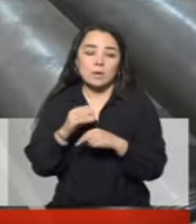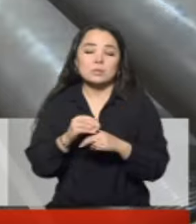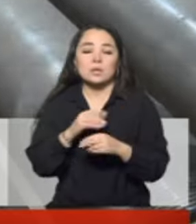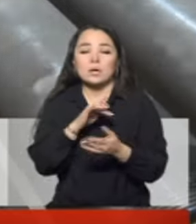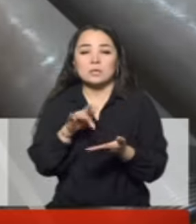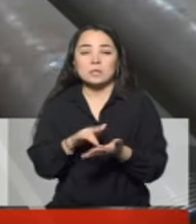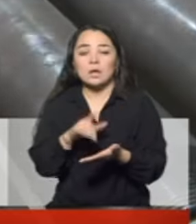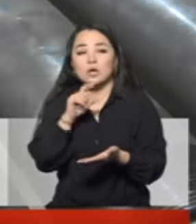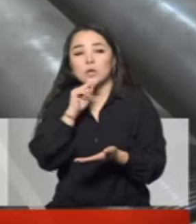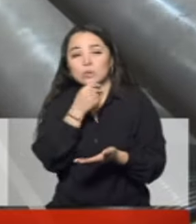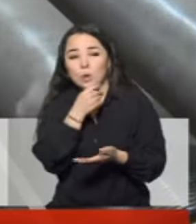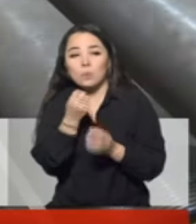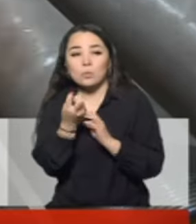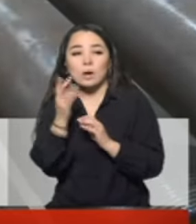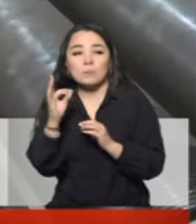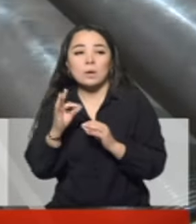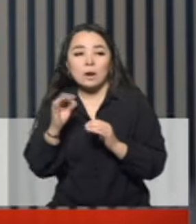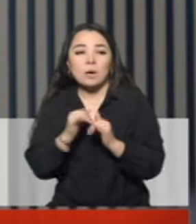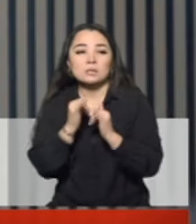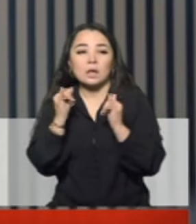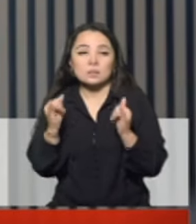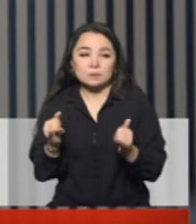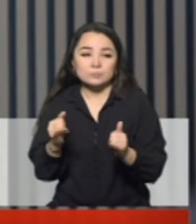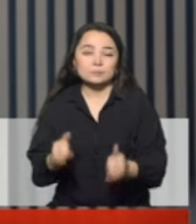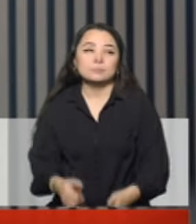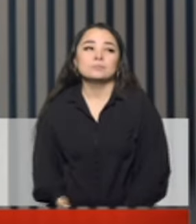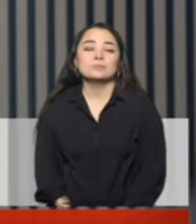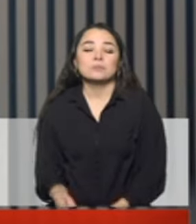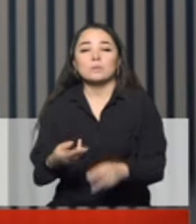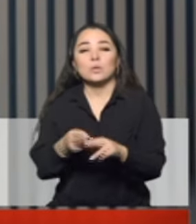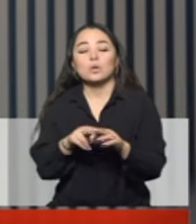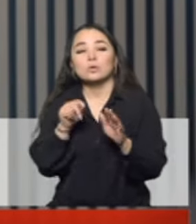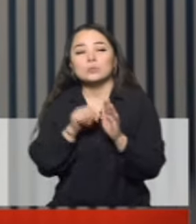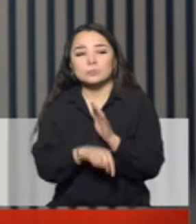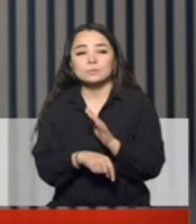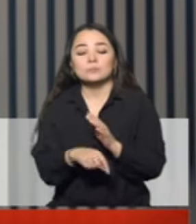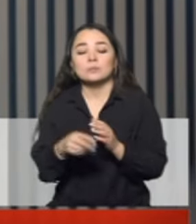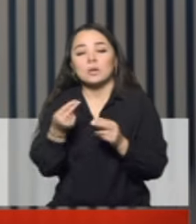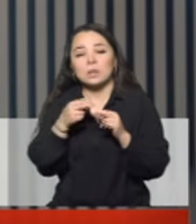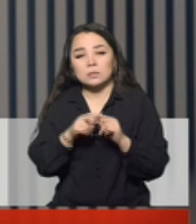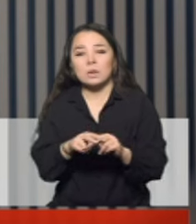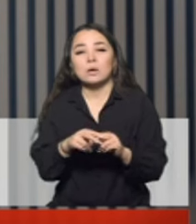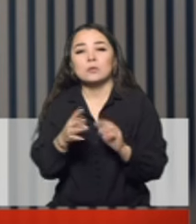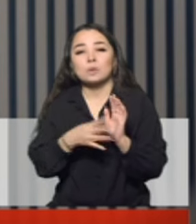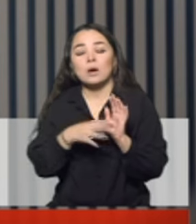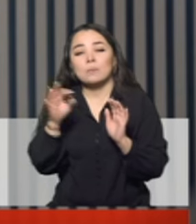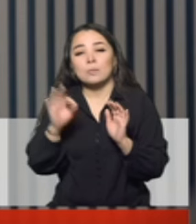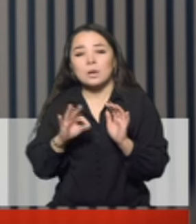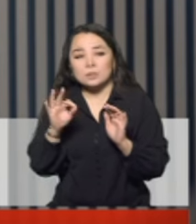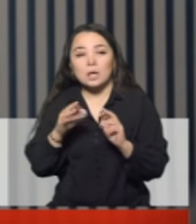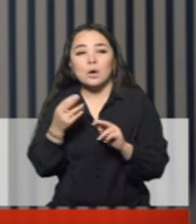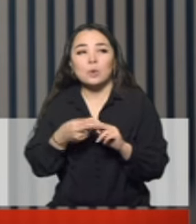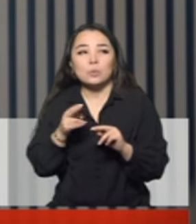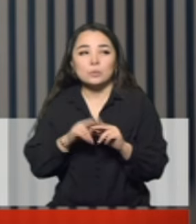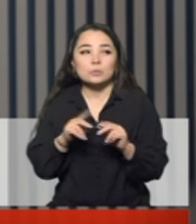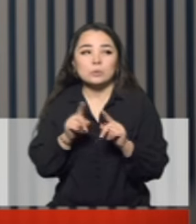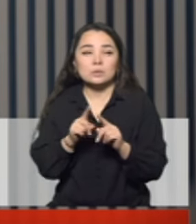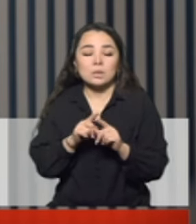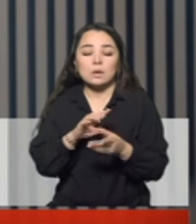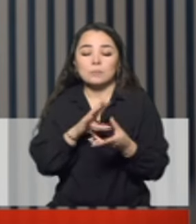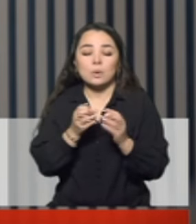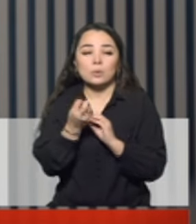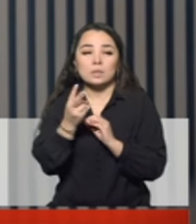шаһар экономикасы 12%-ға артқан. Оның ішінде тартылған инвестиция 9%-ға, құрылыс жұмыстарының көлемі